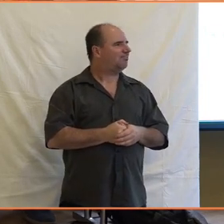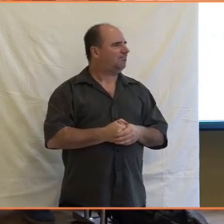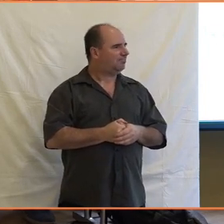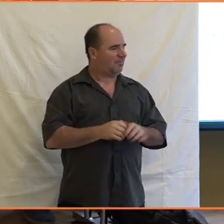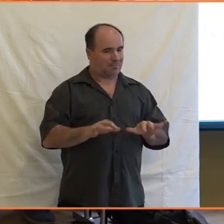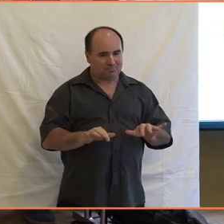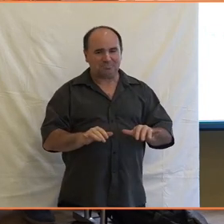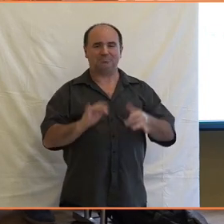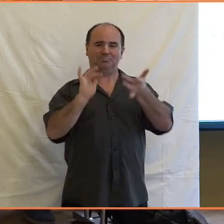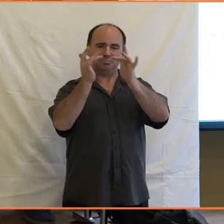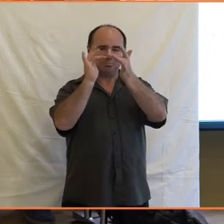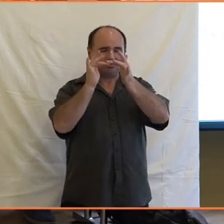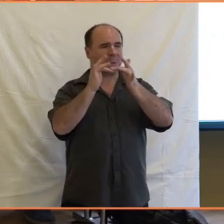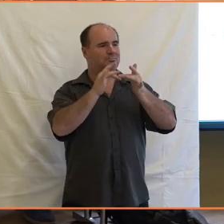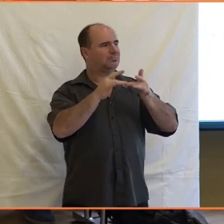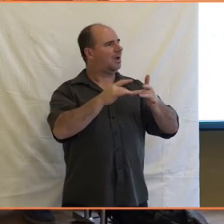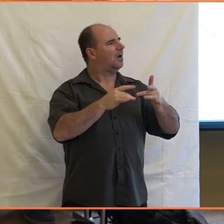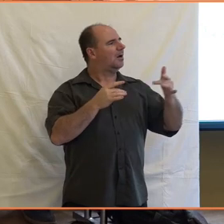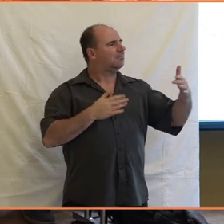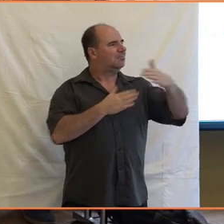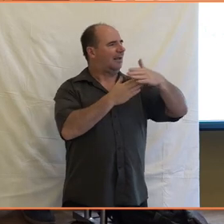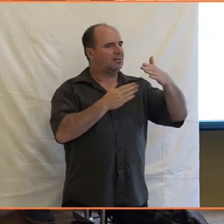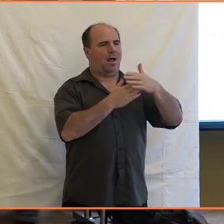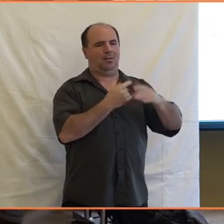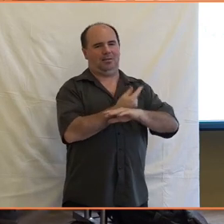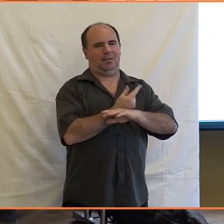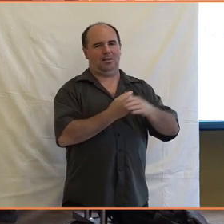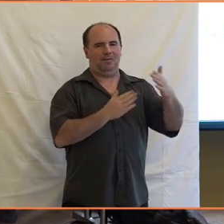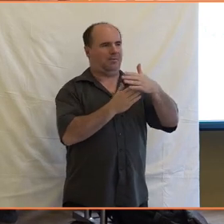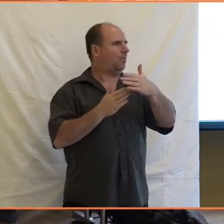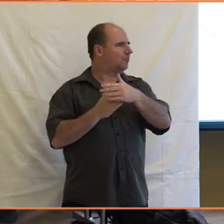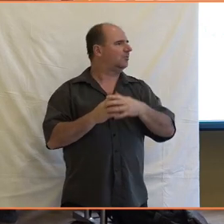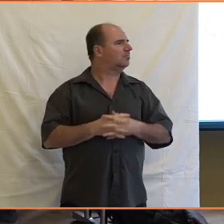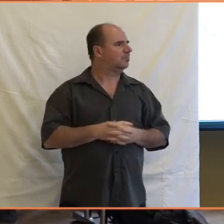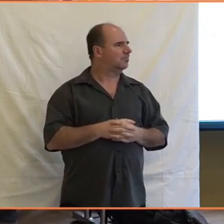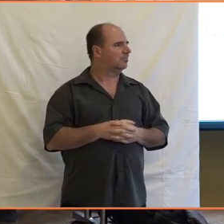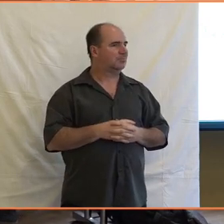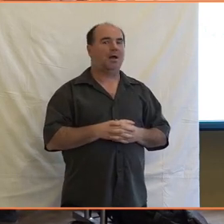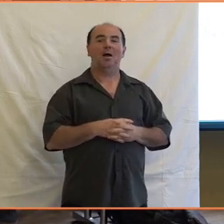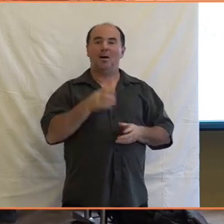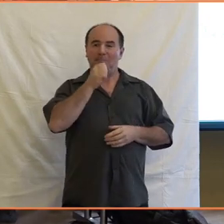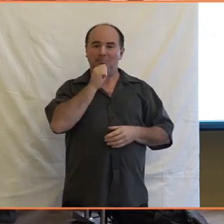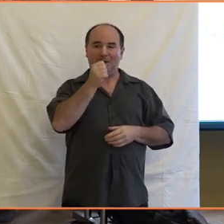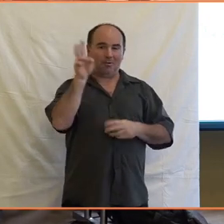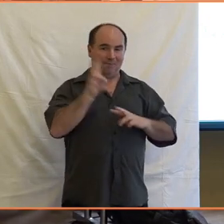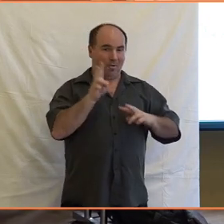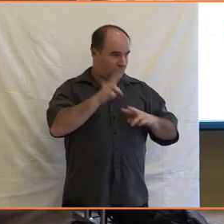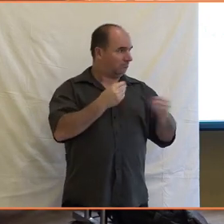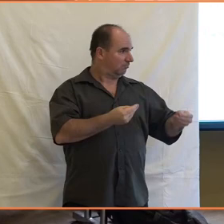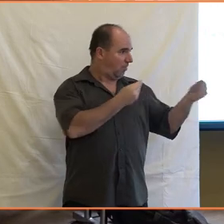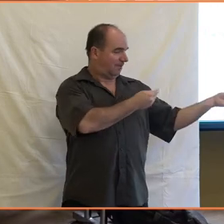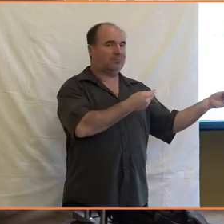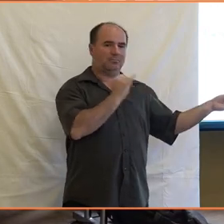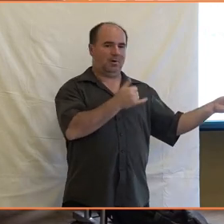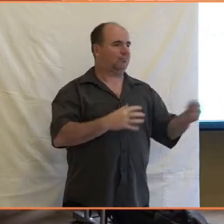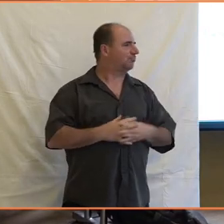ale i co zjistil Honza ve své praxi. A teďka se jenom zeptám techniku, jestli podávám tento mikrofon. Ano.